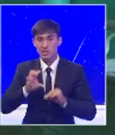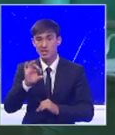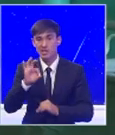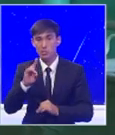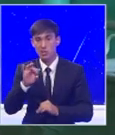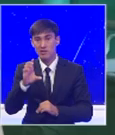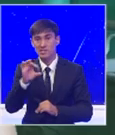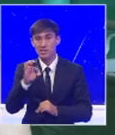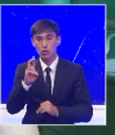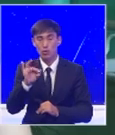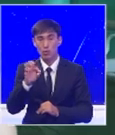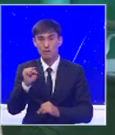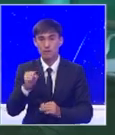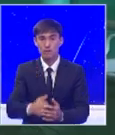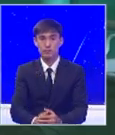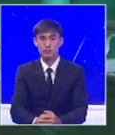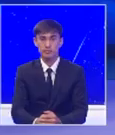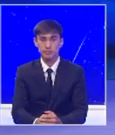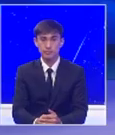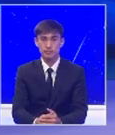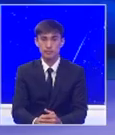Сапиев и Серик Канакбаев.